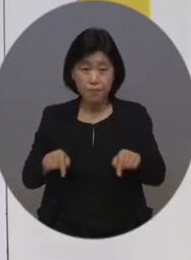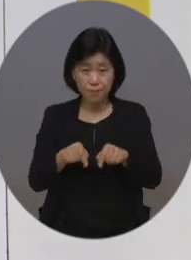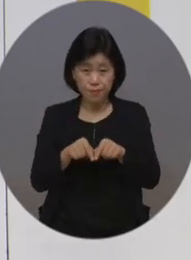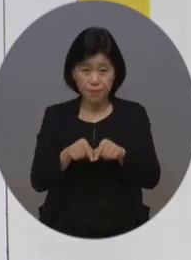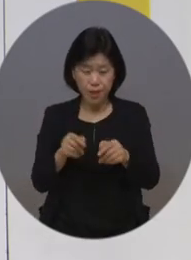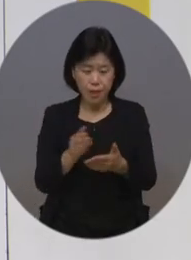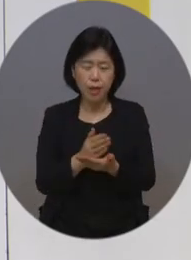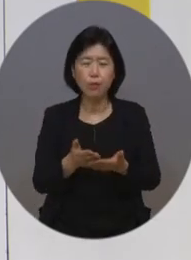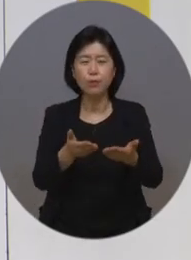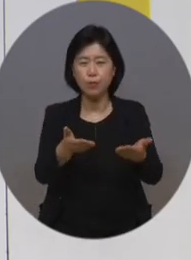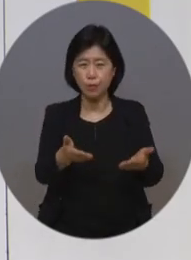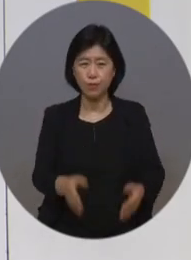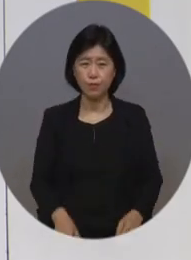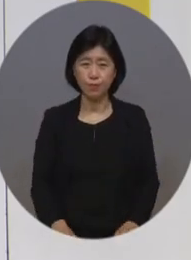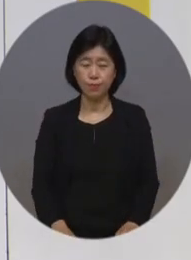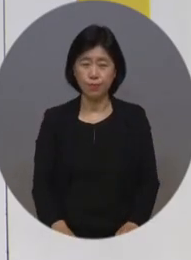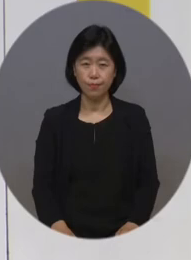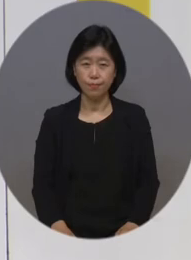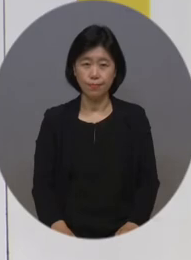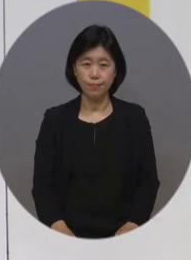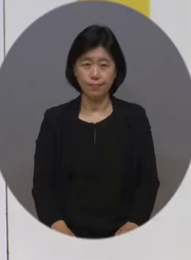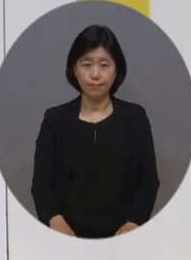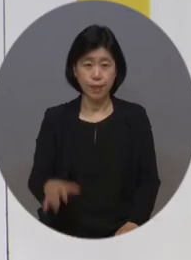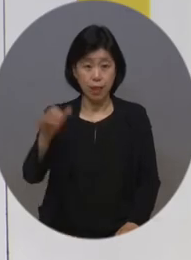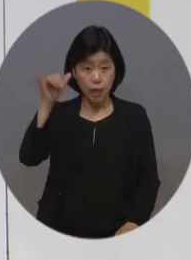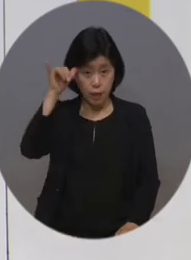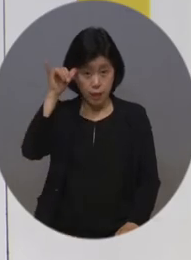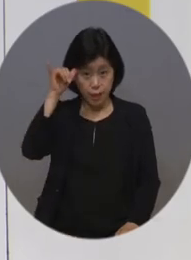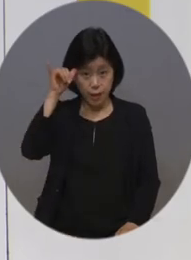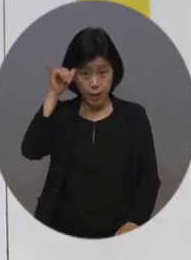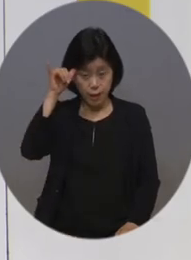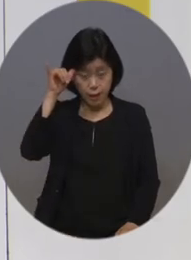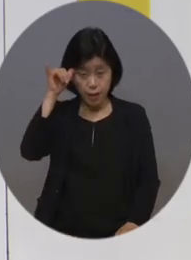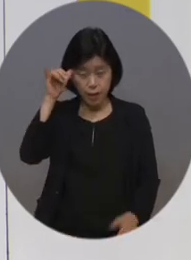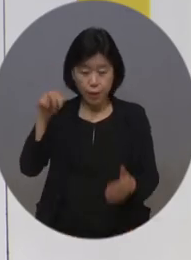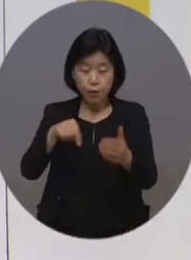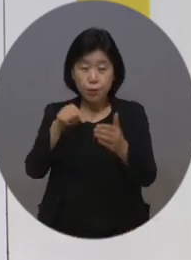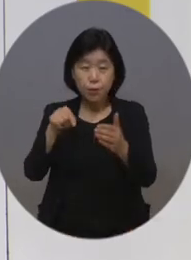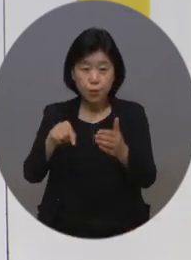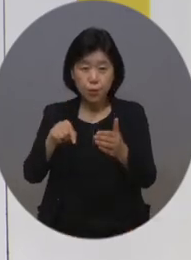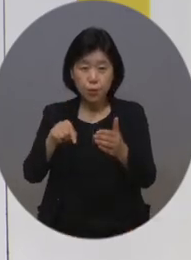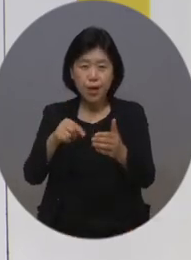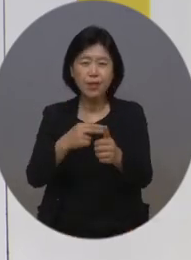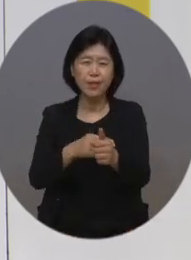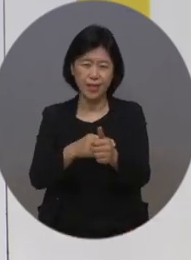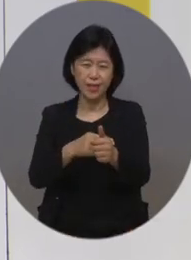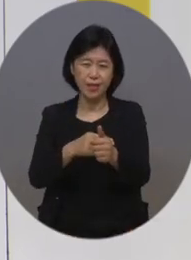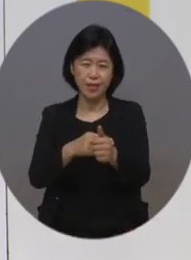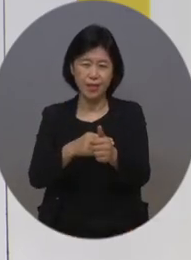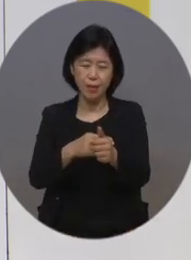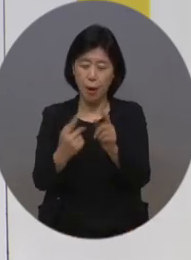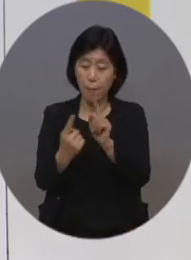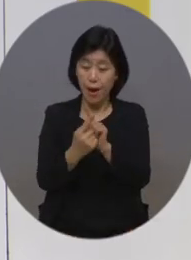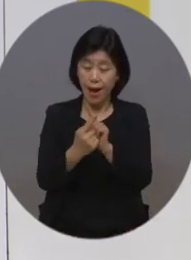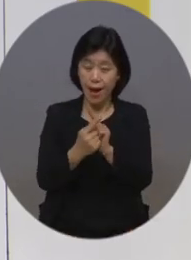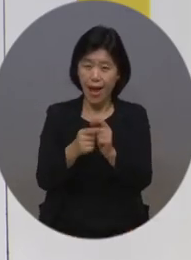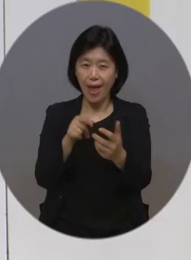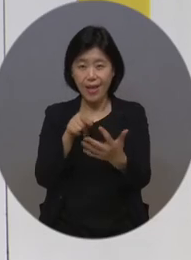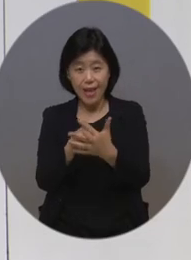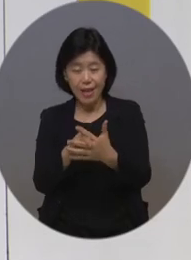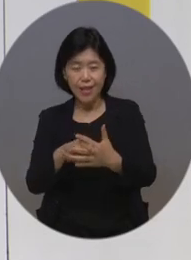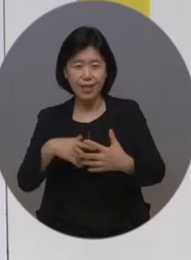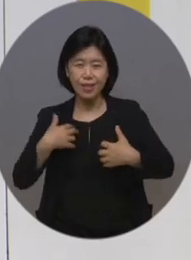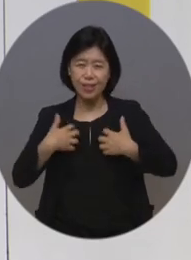4 거기에다가 인공지능 선생님하고 4 게임도 하고 퀴즈도 하고 음 거기서 문제풀이를 해서 틀리면